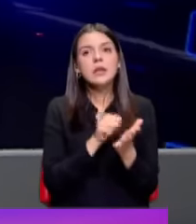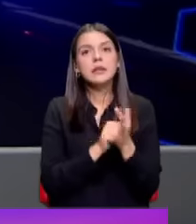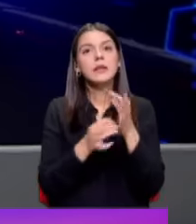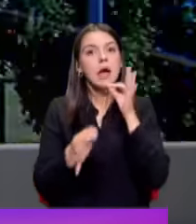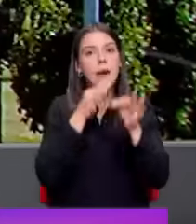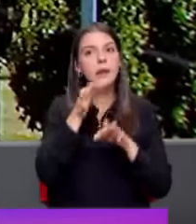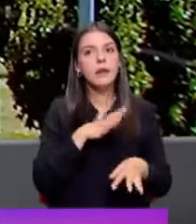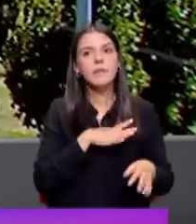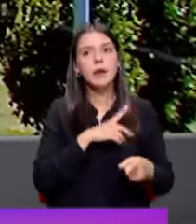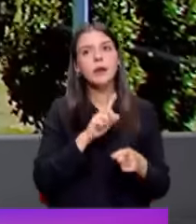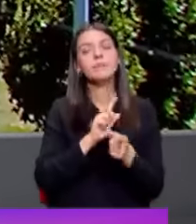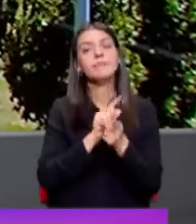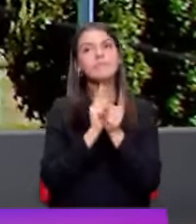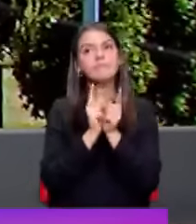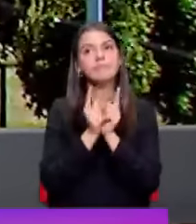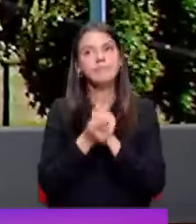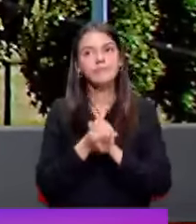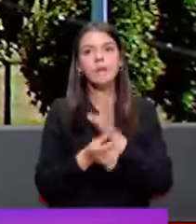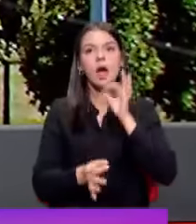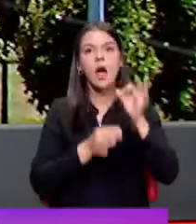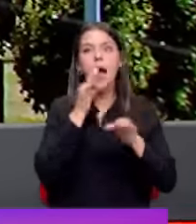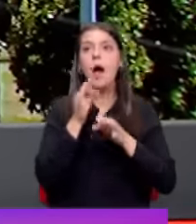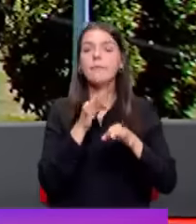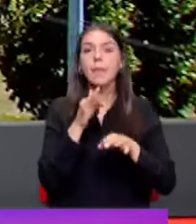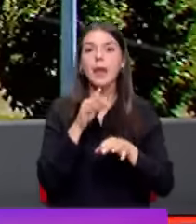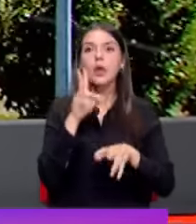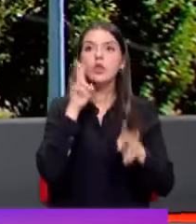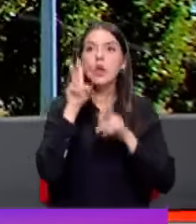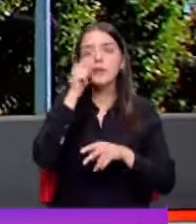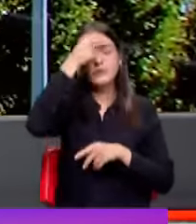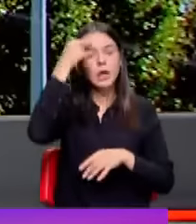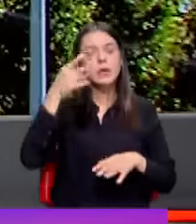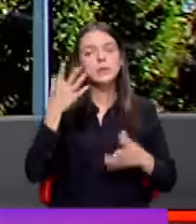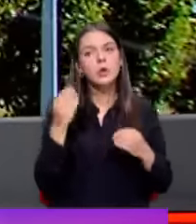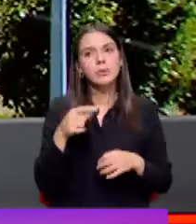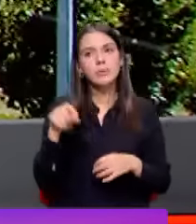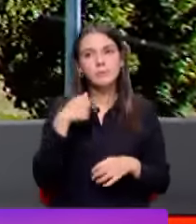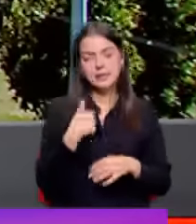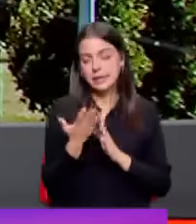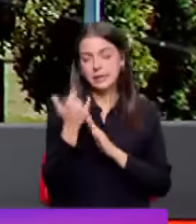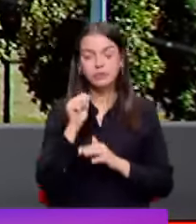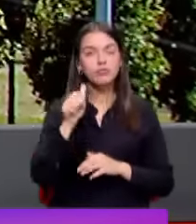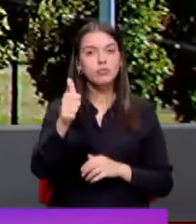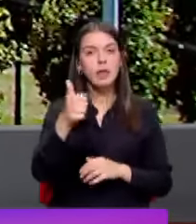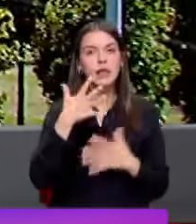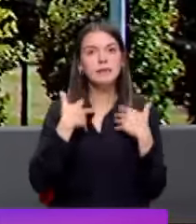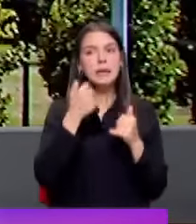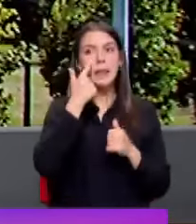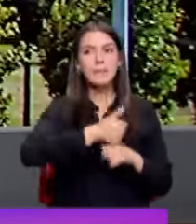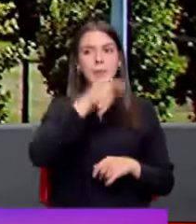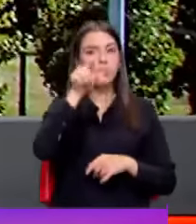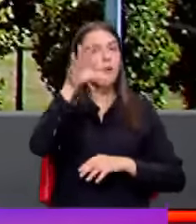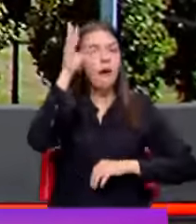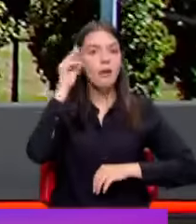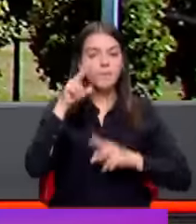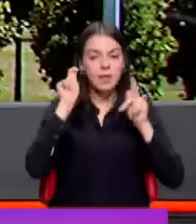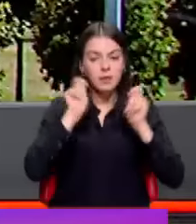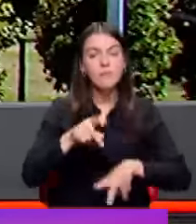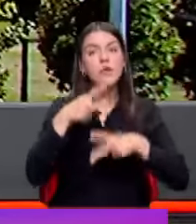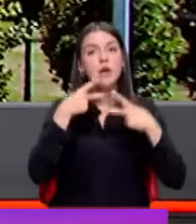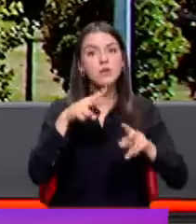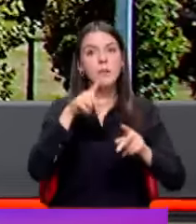var. Pek çok haber mecrasında görme şansına sahip olduğunuz. Biz de geçtiğimiz günlerde Sağlık Bakanı'nın bu anlamda yaptığı